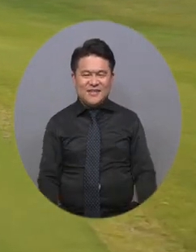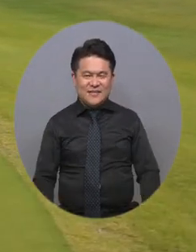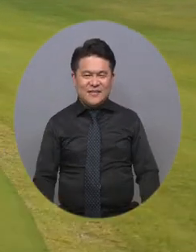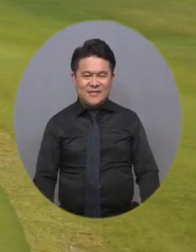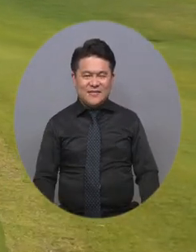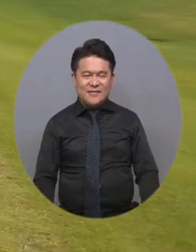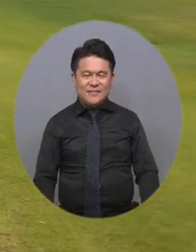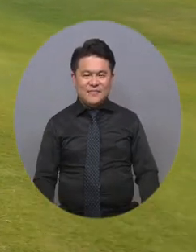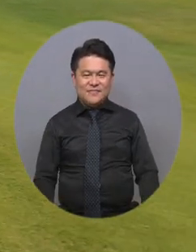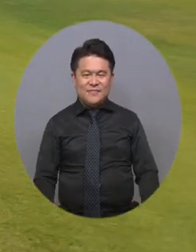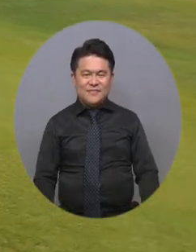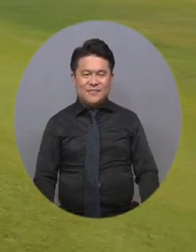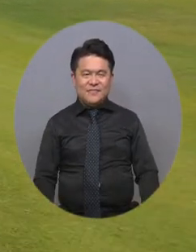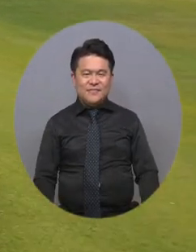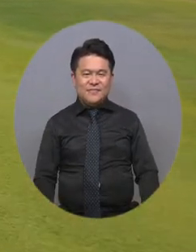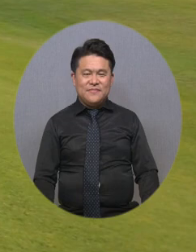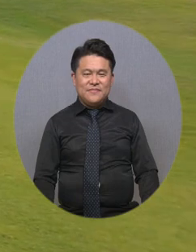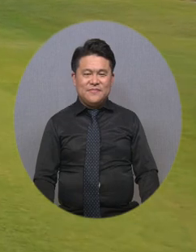파야? 팟파이브에서.